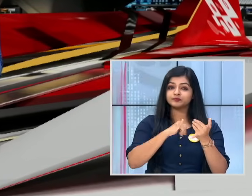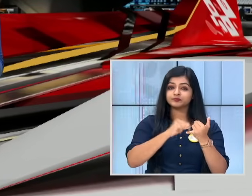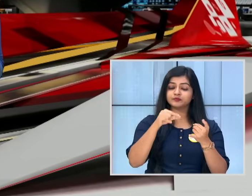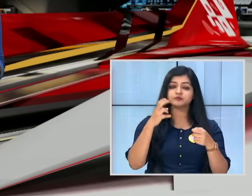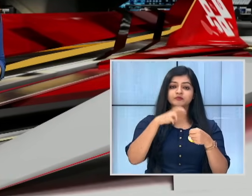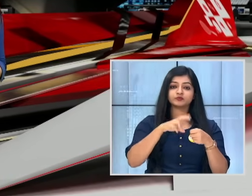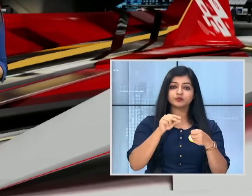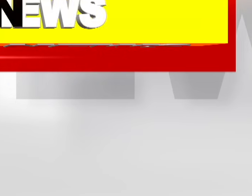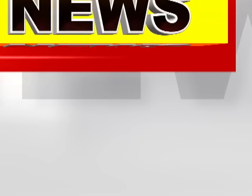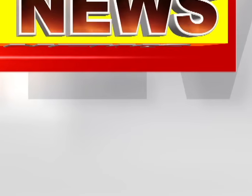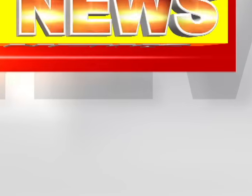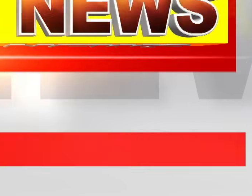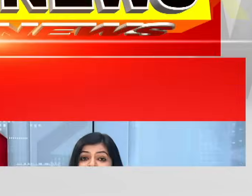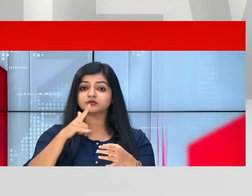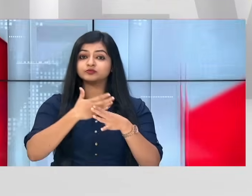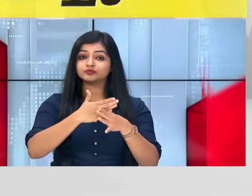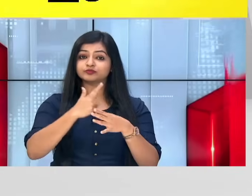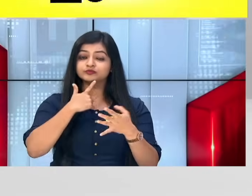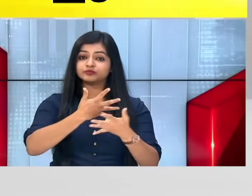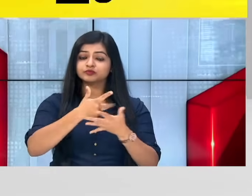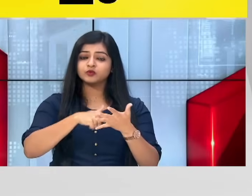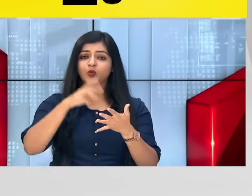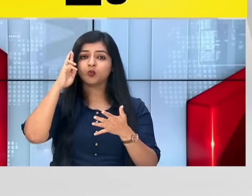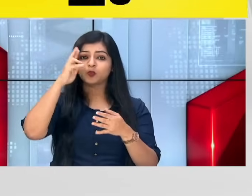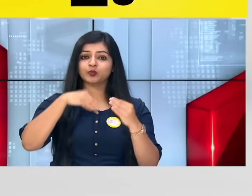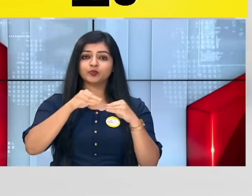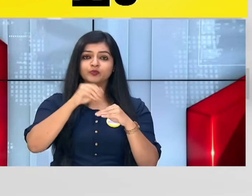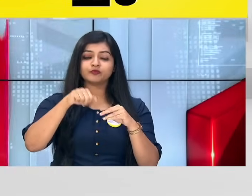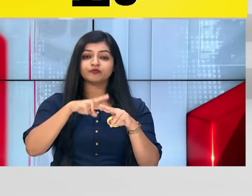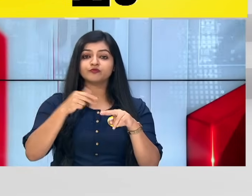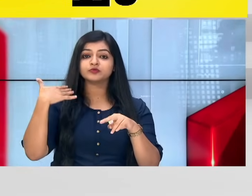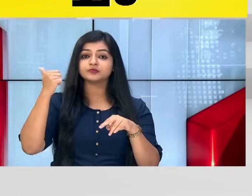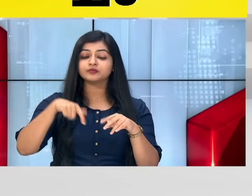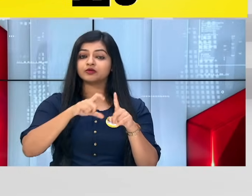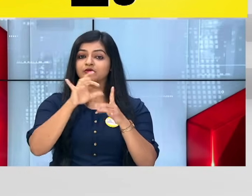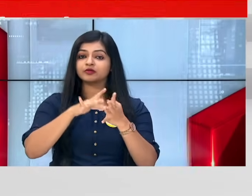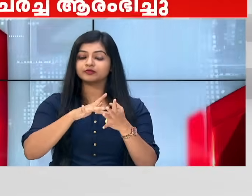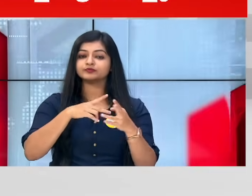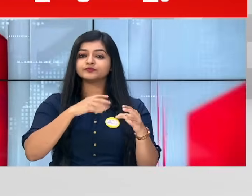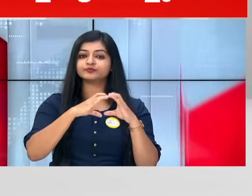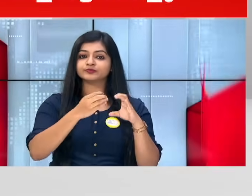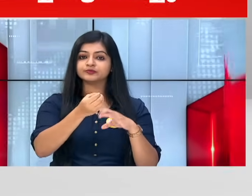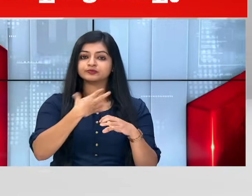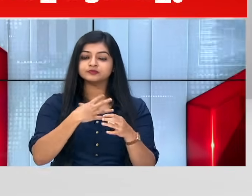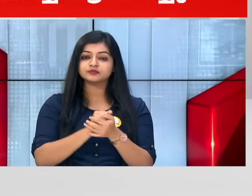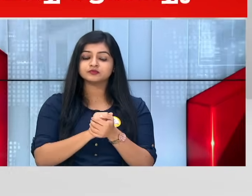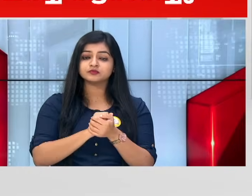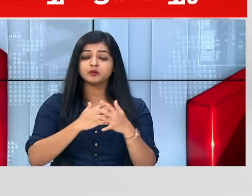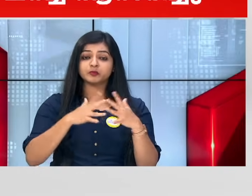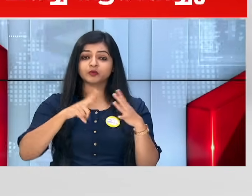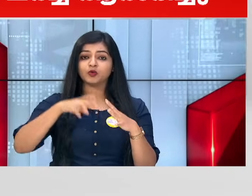പങ്കെടുക്കുന്നില്ല. കേന്ദ്രവുമായുള്ള ചർച്ച പ്രതീക്ഷയോടെ കാണുന്നുവെന്ന് ധനമന്ത്രി KN ബാലഗോപാൽ ഡൽഹിയിൽ പ്രതികരിച്ചു. വളരെ വലിയ പ്രതീക്ഷയിലാണ്